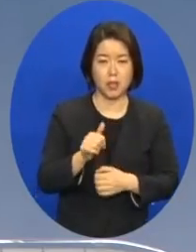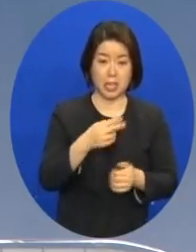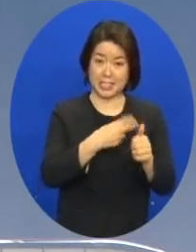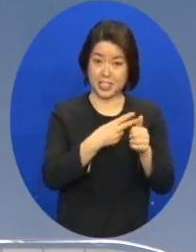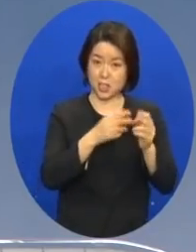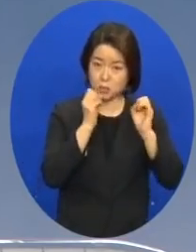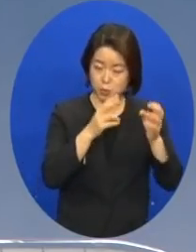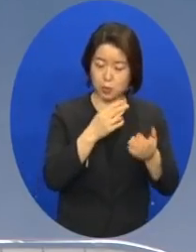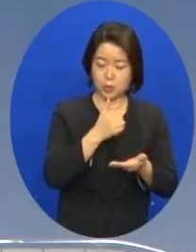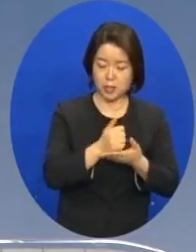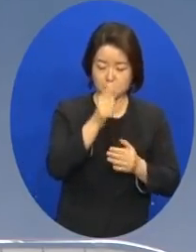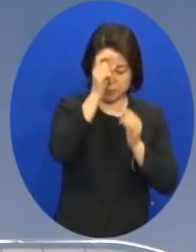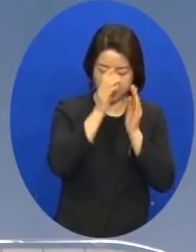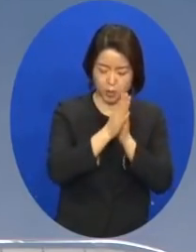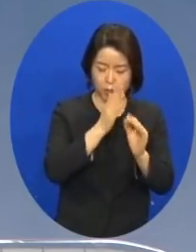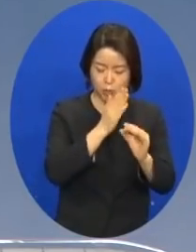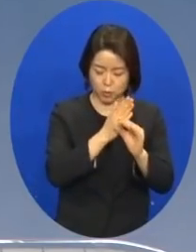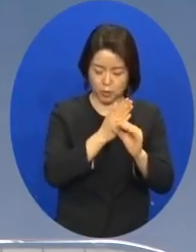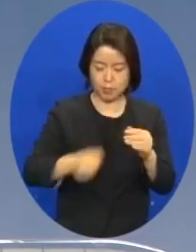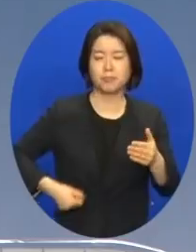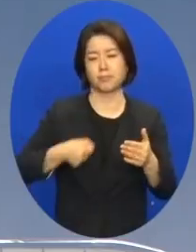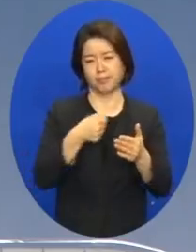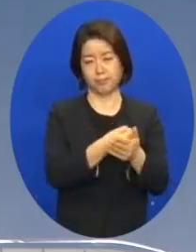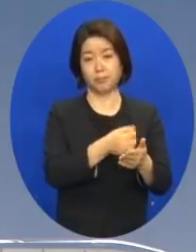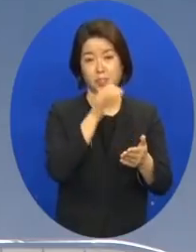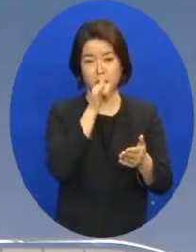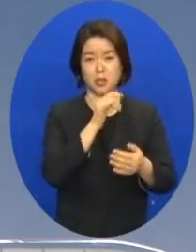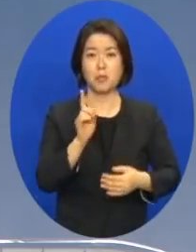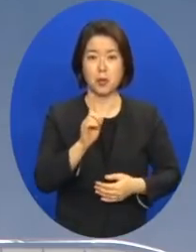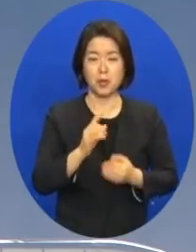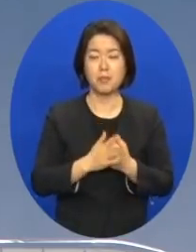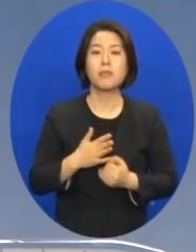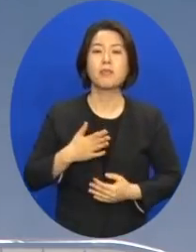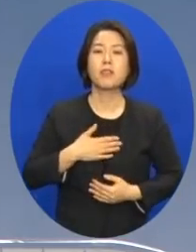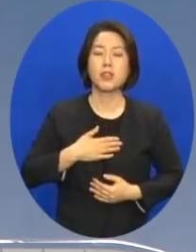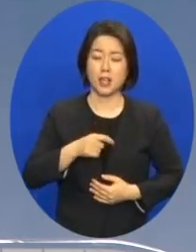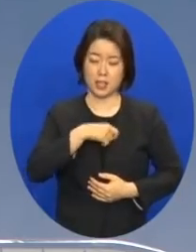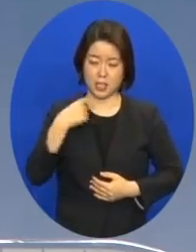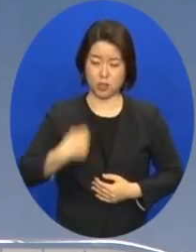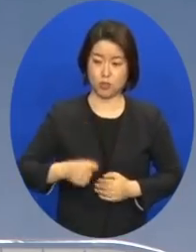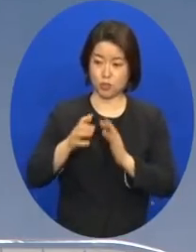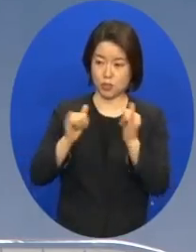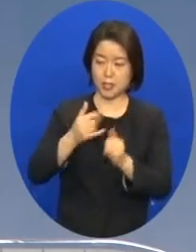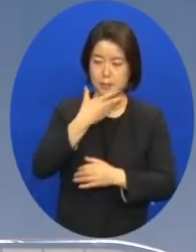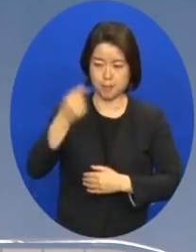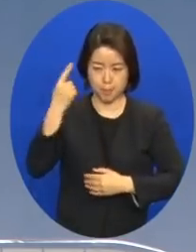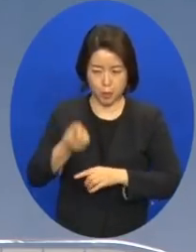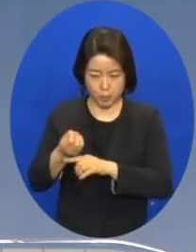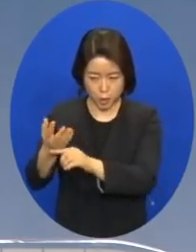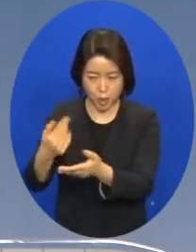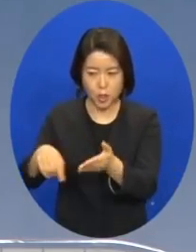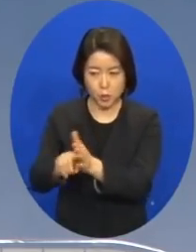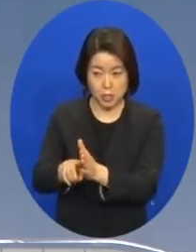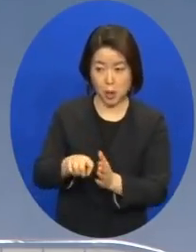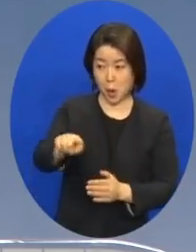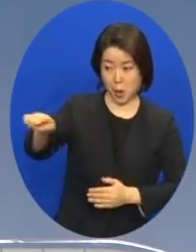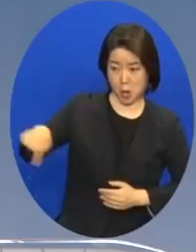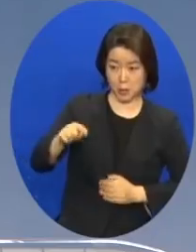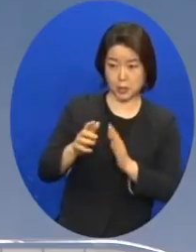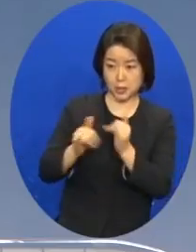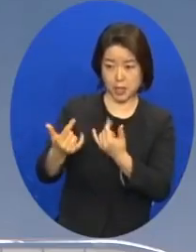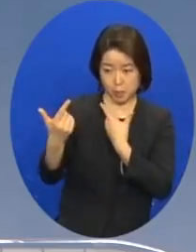선교사님이 기도하는 중에 결심을 합니다. 내가 중국 사람에게 복음을 전하려면 중국 사람들처럼